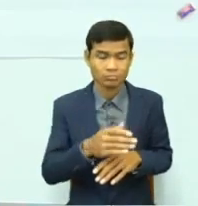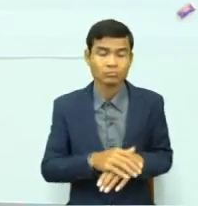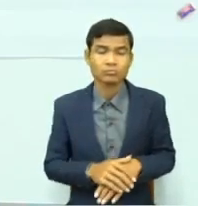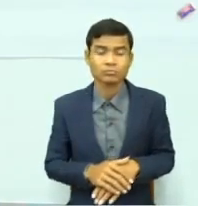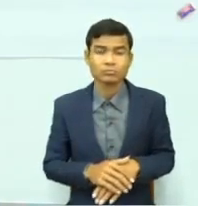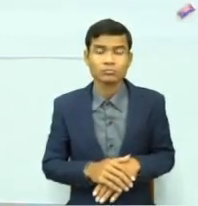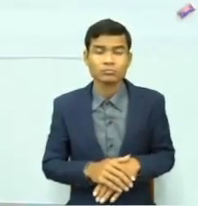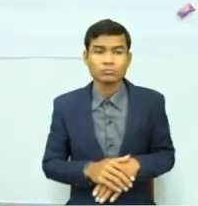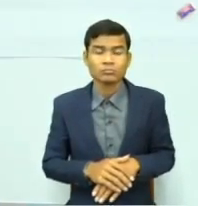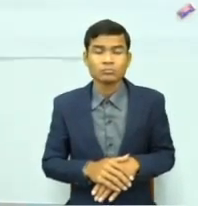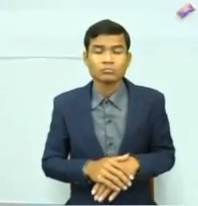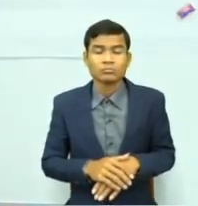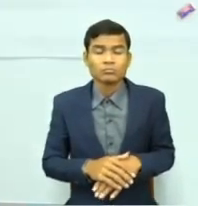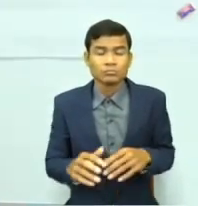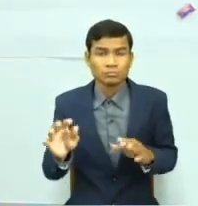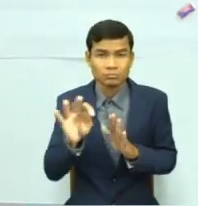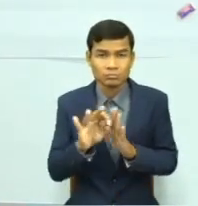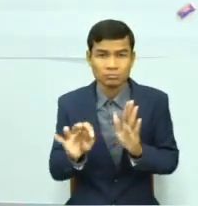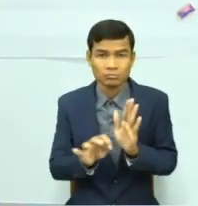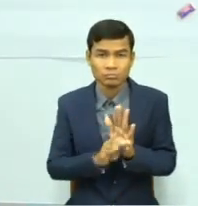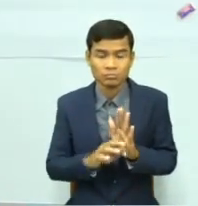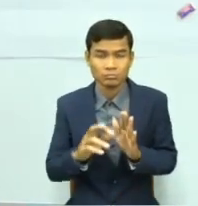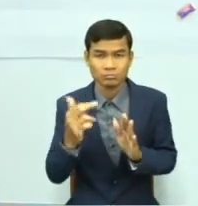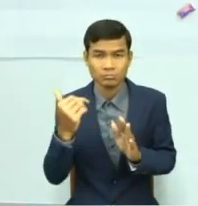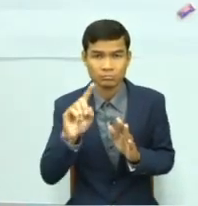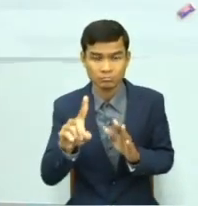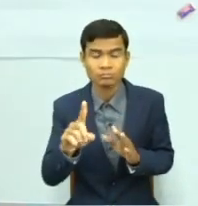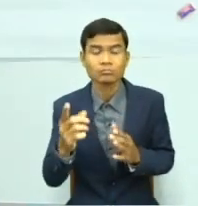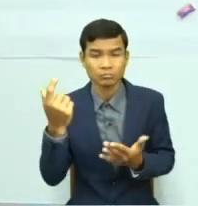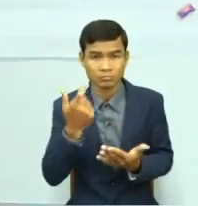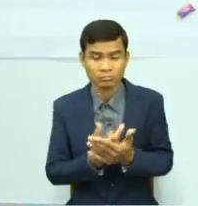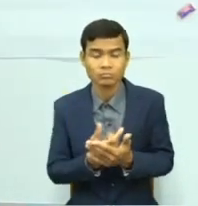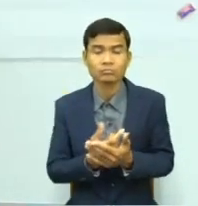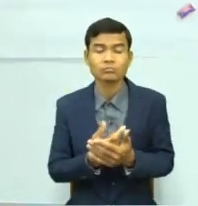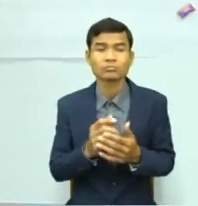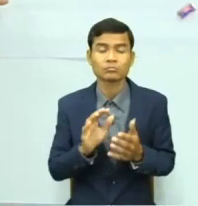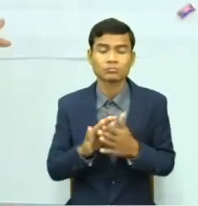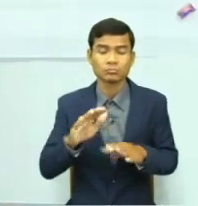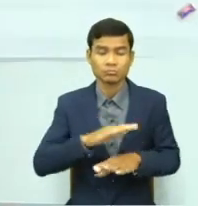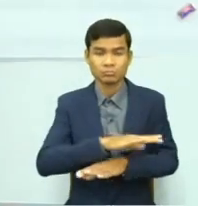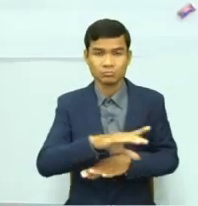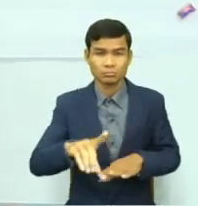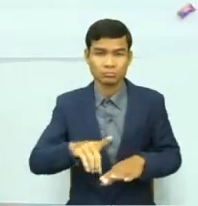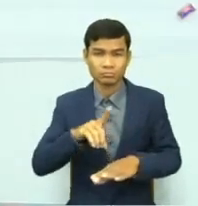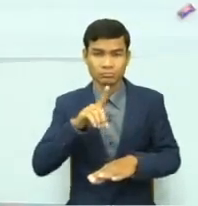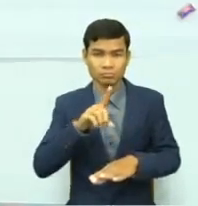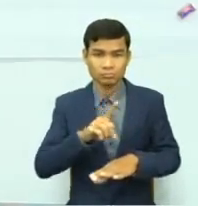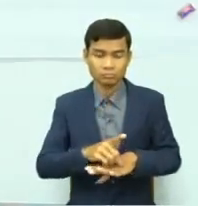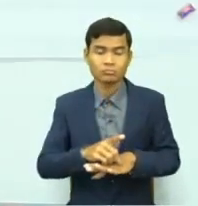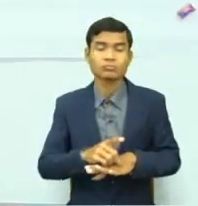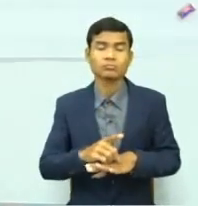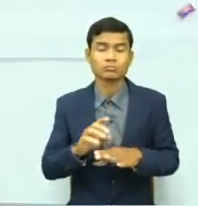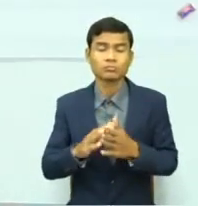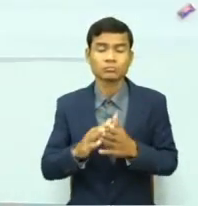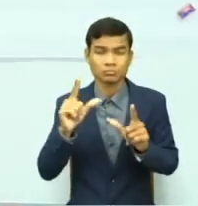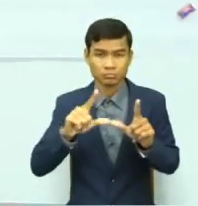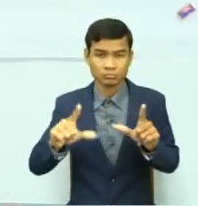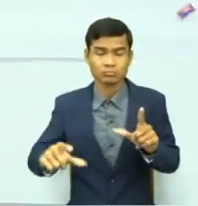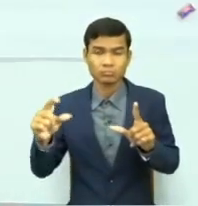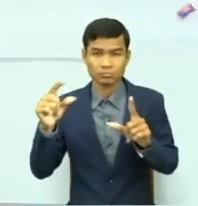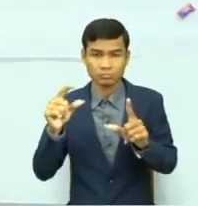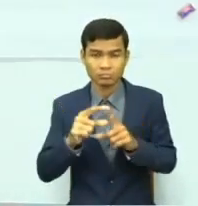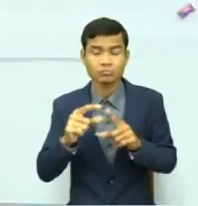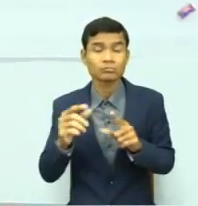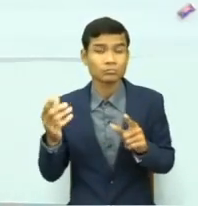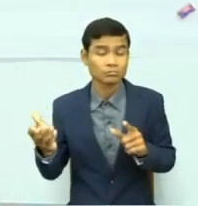su tham mới có được nông vẹt thì mùi được đài nữa á cái su tha ruột tha chuôn nằng pịa cha chuôn nằng pịa với lấy con mới được ăn này ná